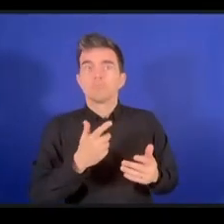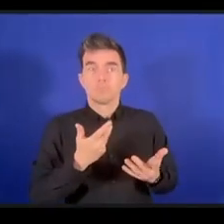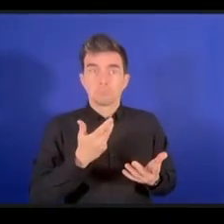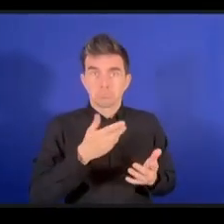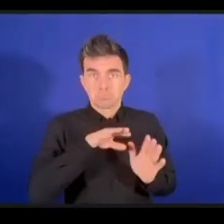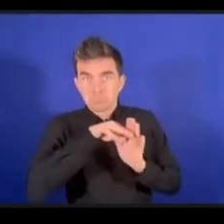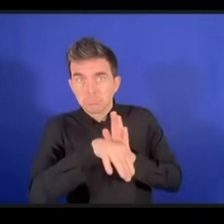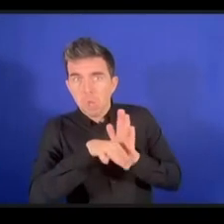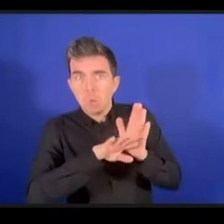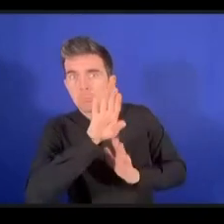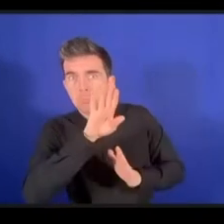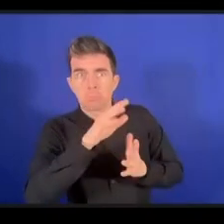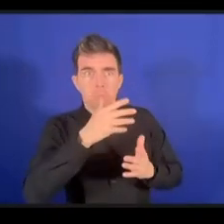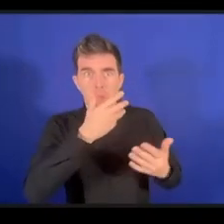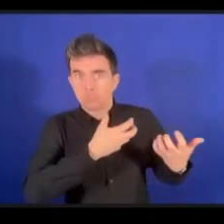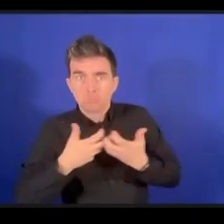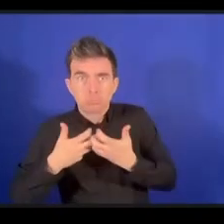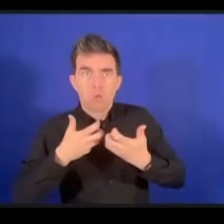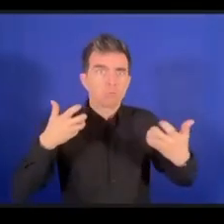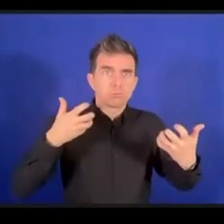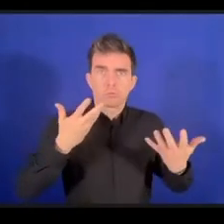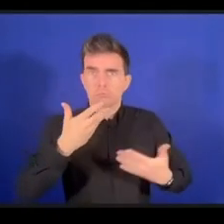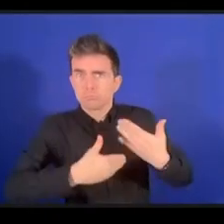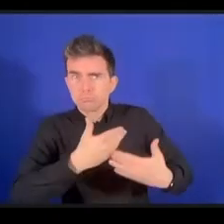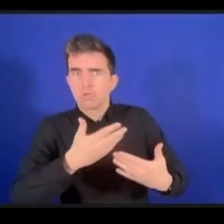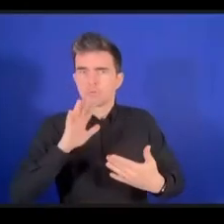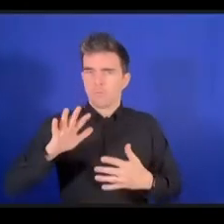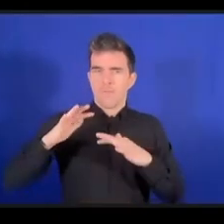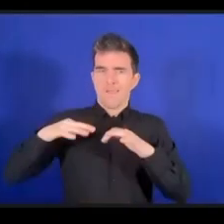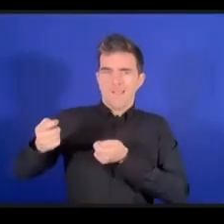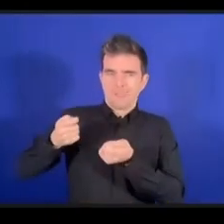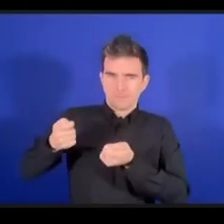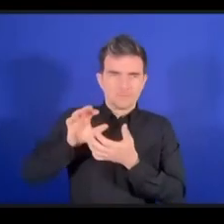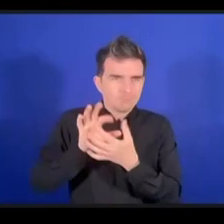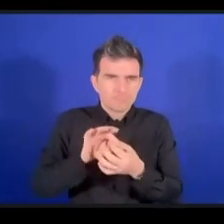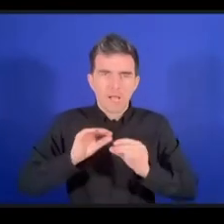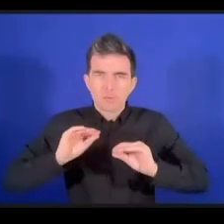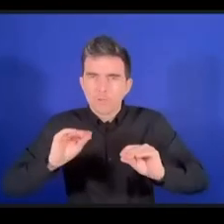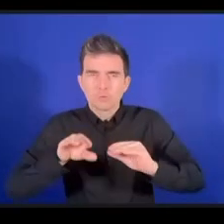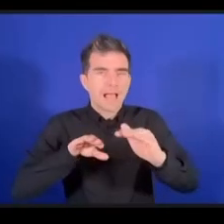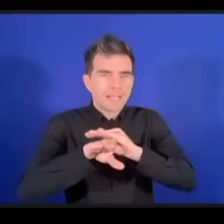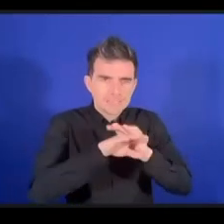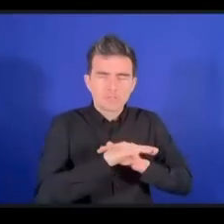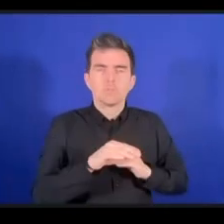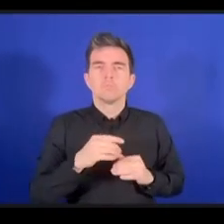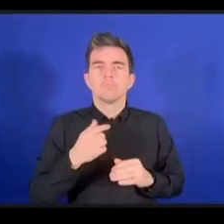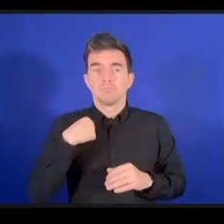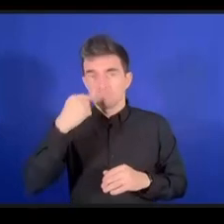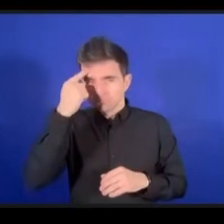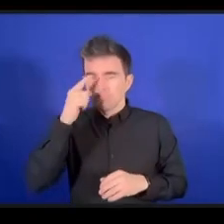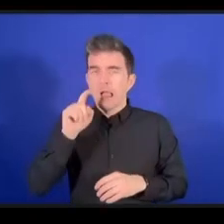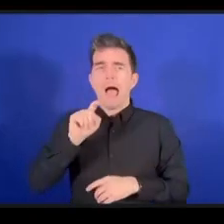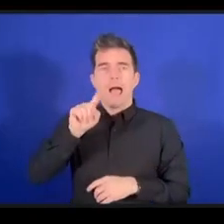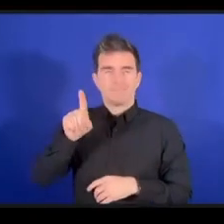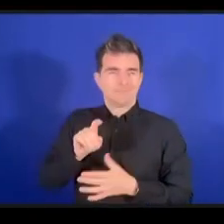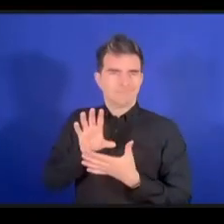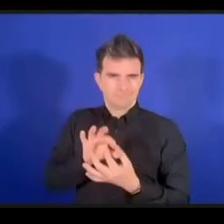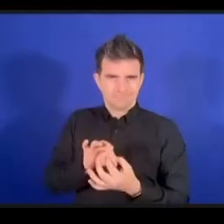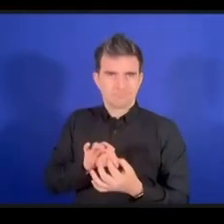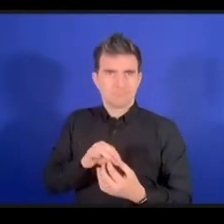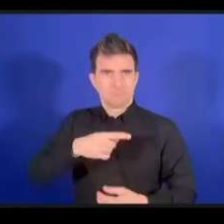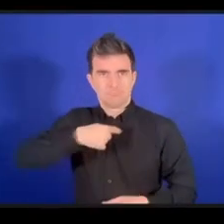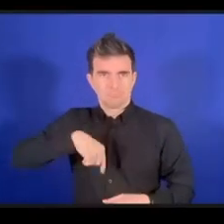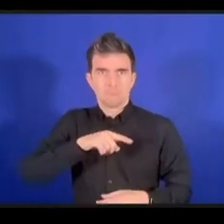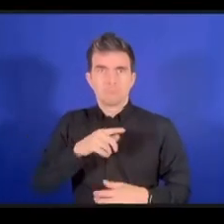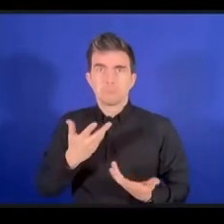是否这方面的政策有一致性，或者哪些方面需要调整。那么青年人的声音，还有这